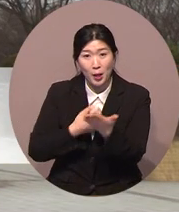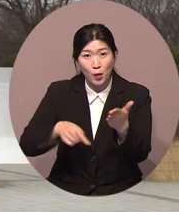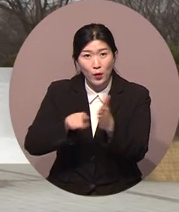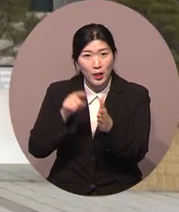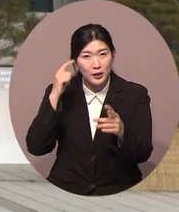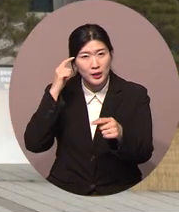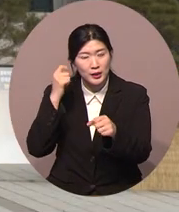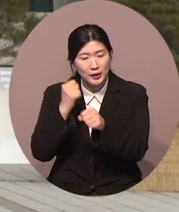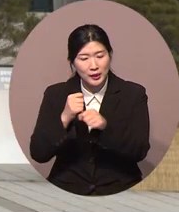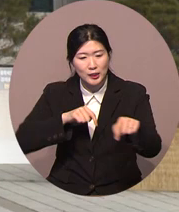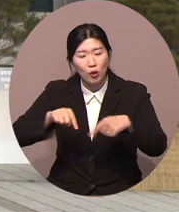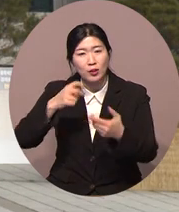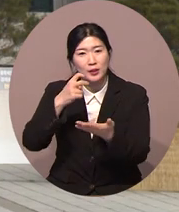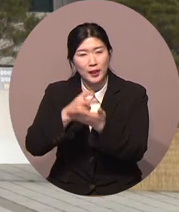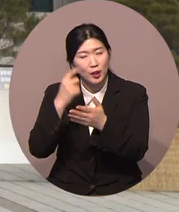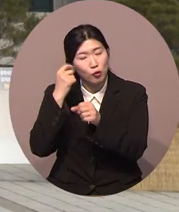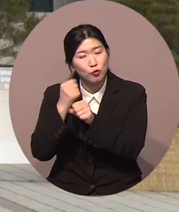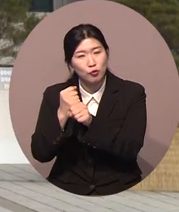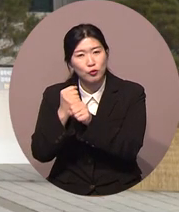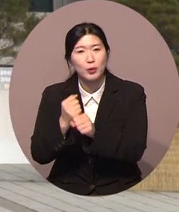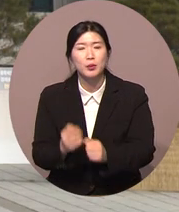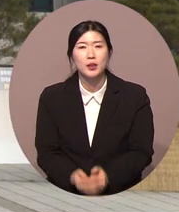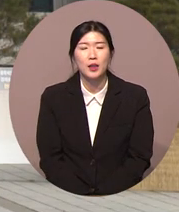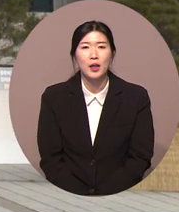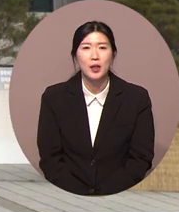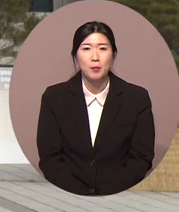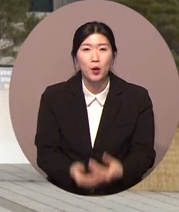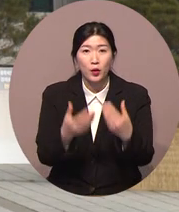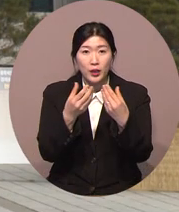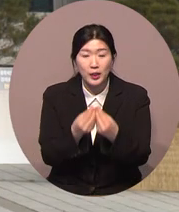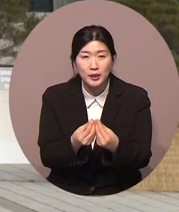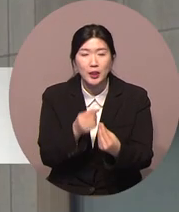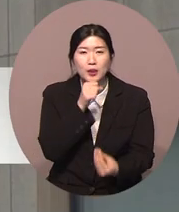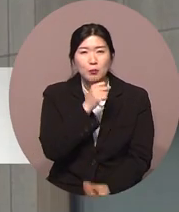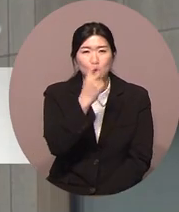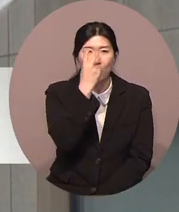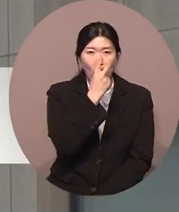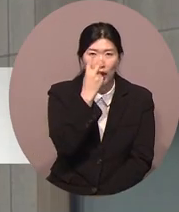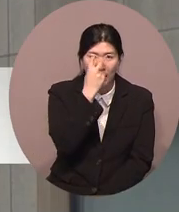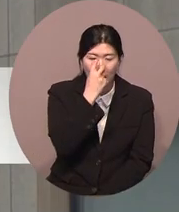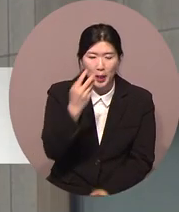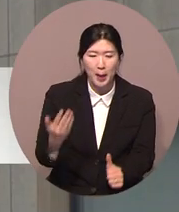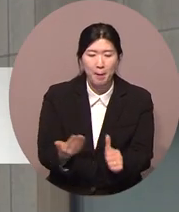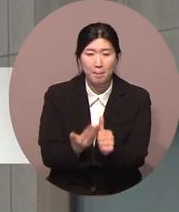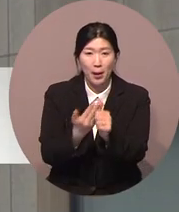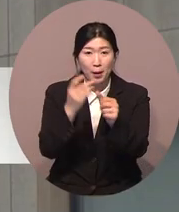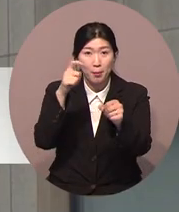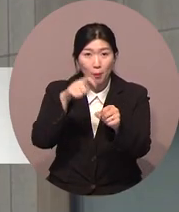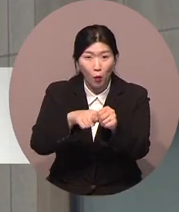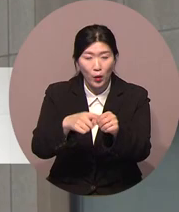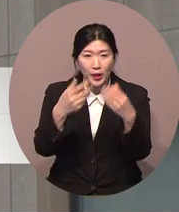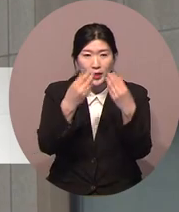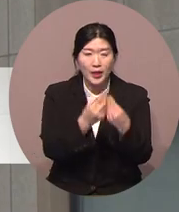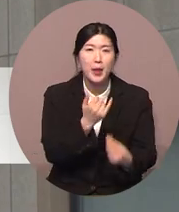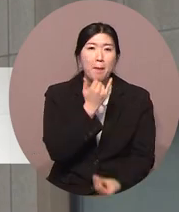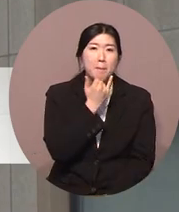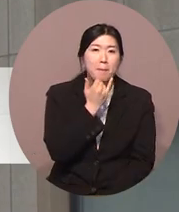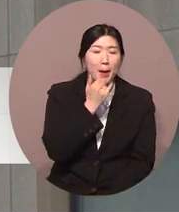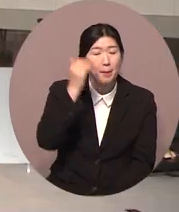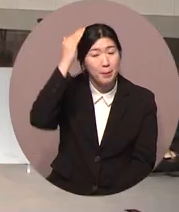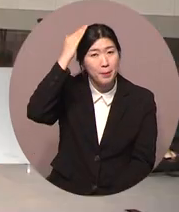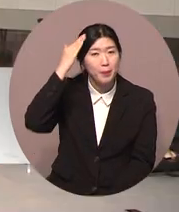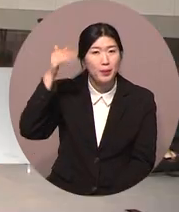정책을 추진합니다 산림청은 임산물의 품질 관리와 안정적인 생산을 위해 밤과 김 품목부터